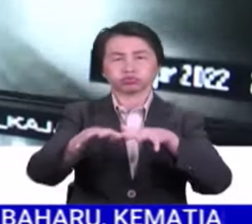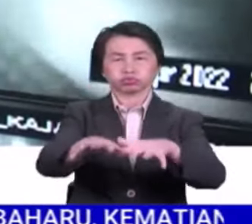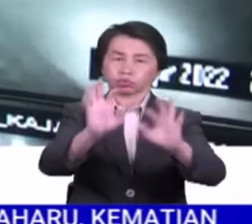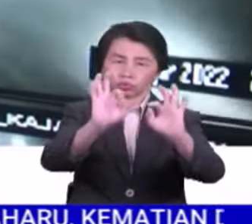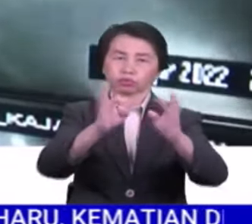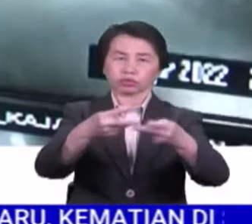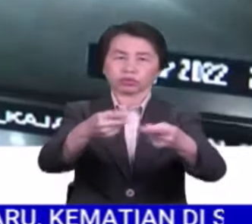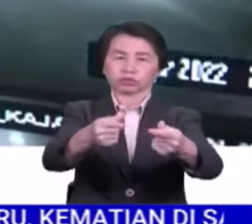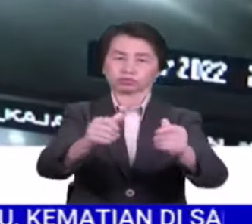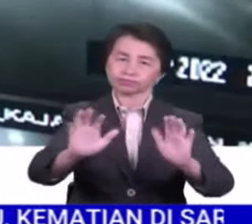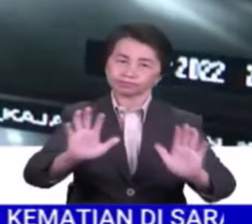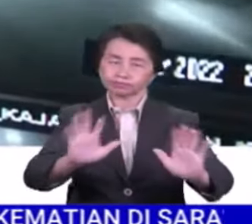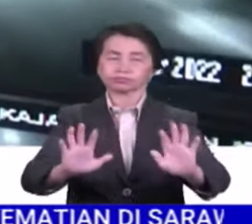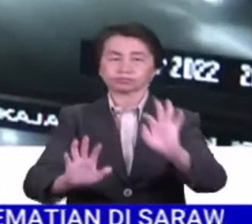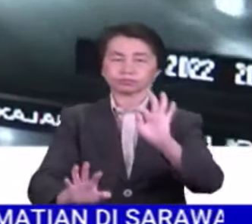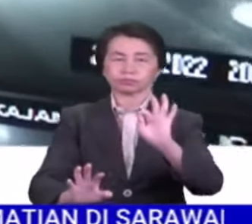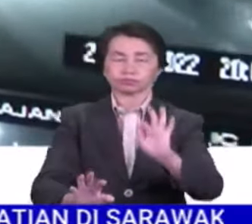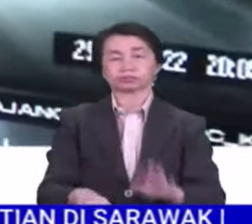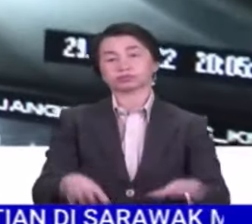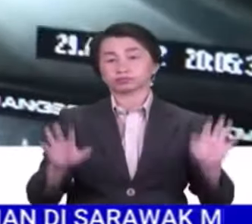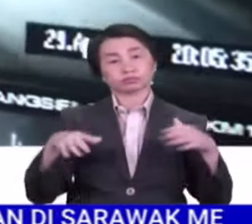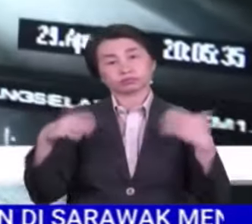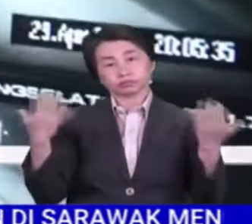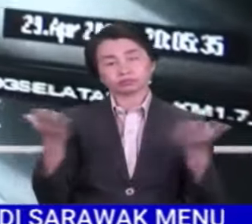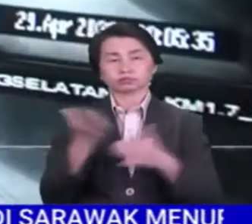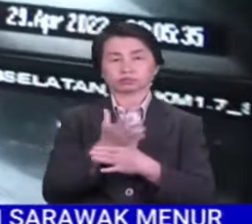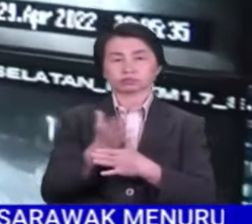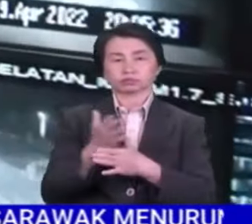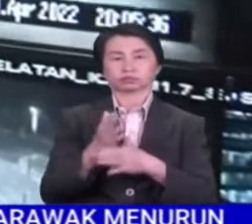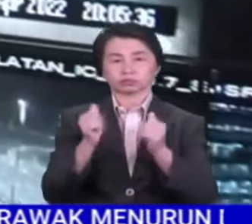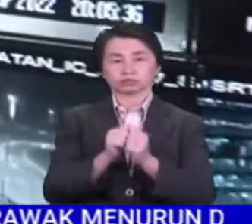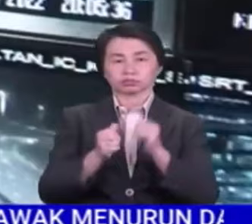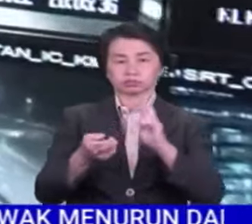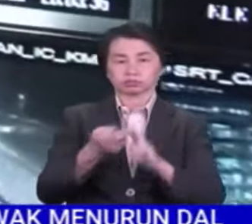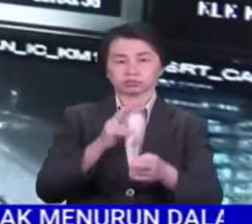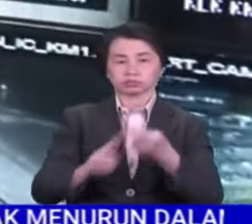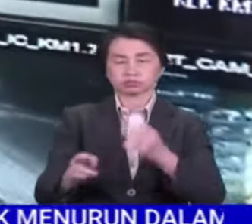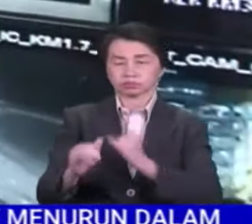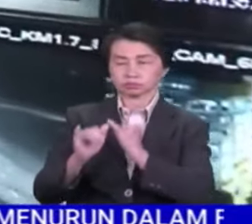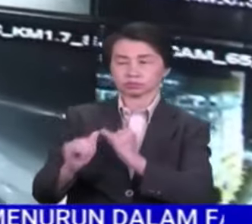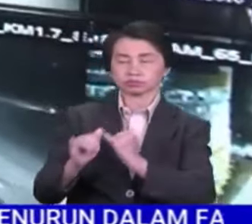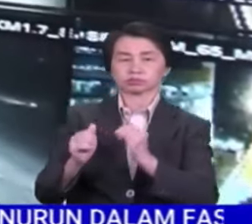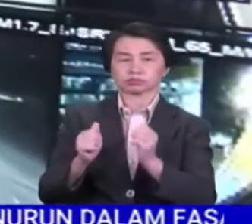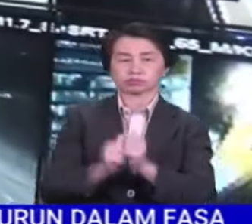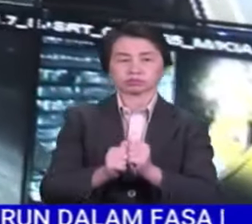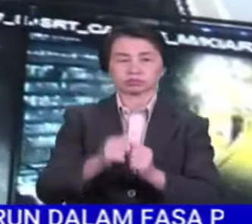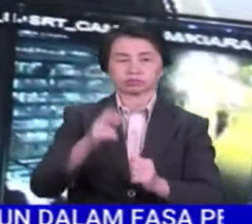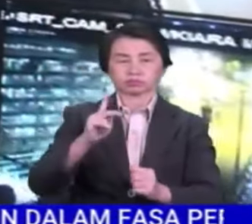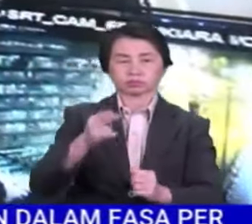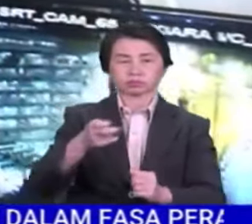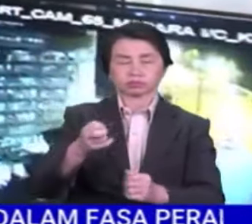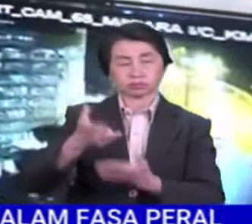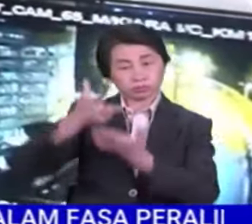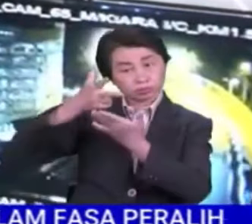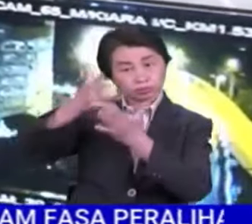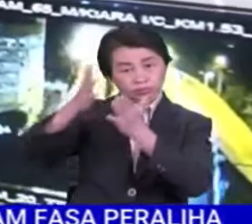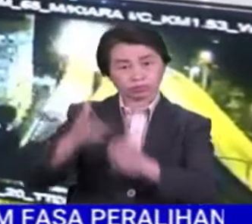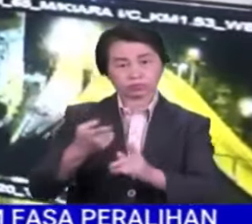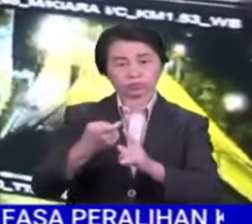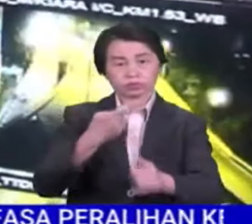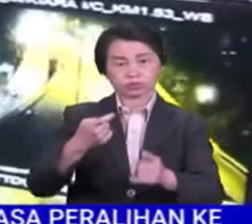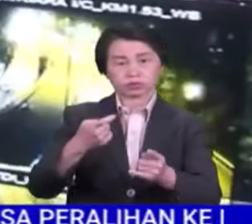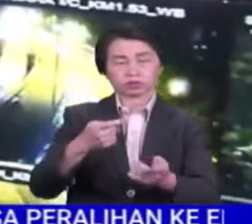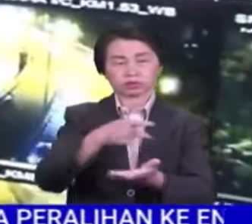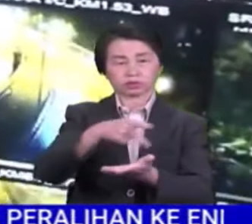setakat ini sahaja perkembangan yang dapat saya kongsikan bersama rakan setugas Khatir dan juga Wan Jeffrey dari Pusat